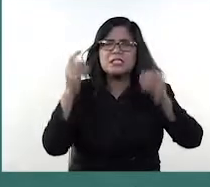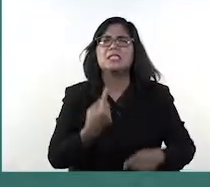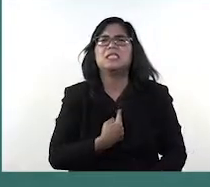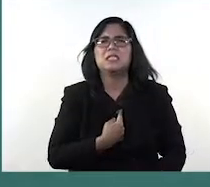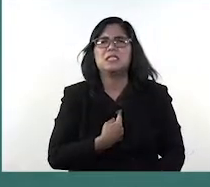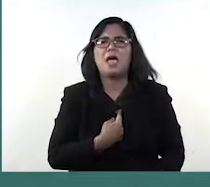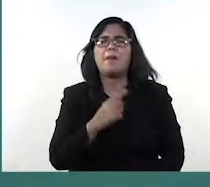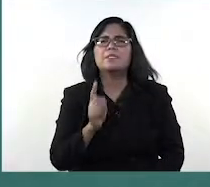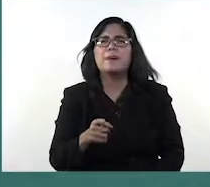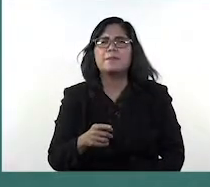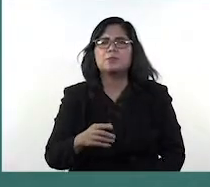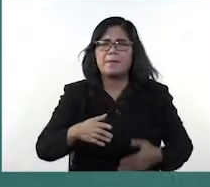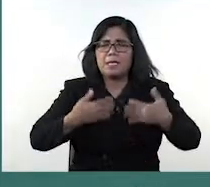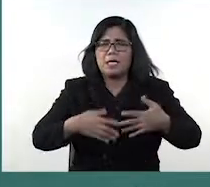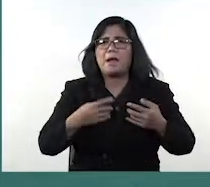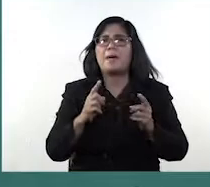komandannya